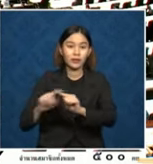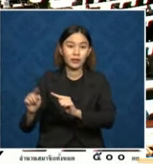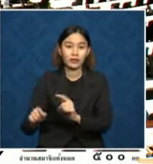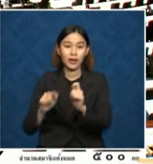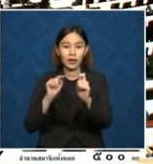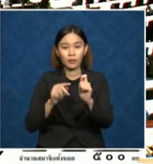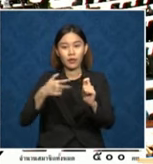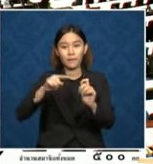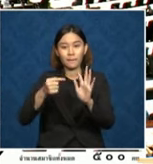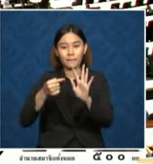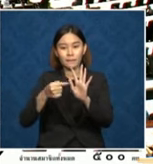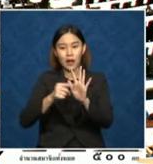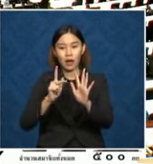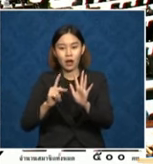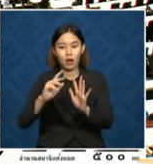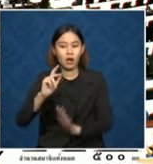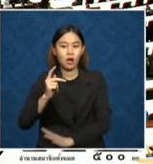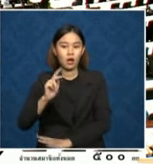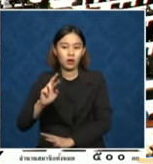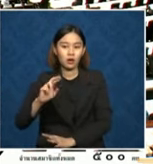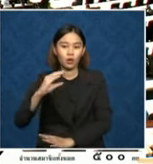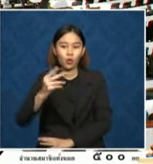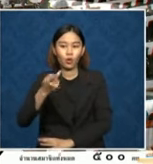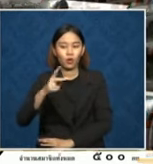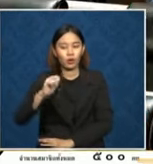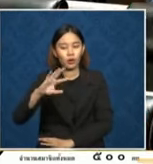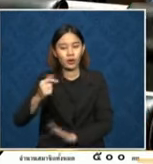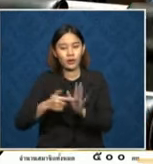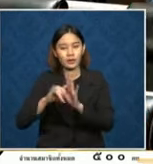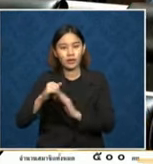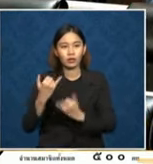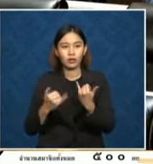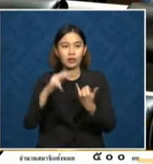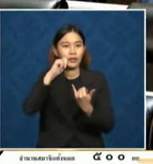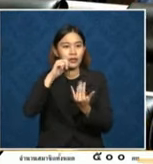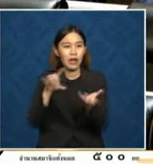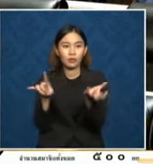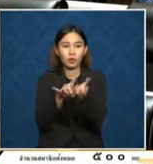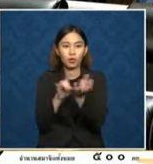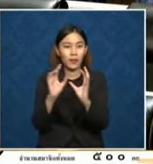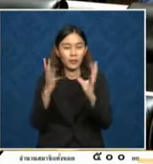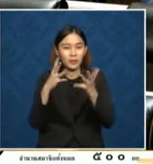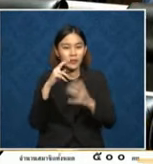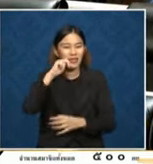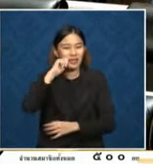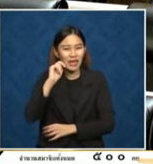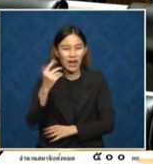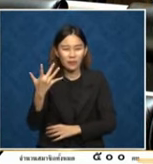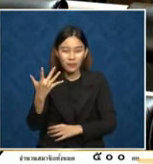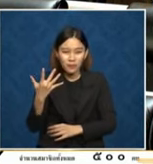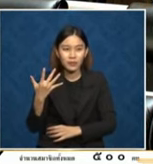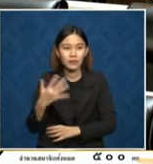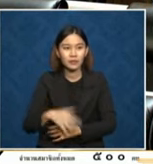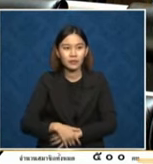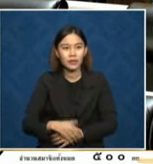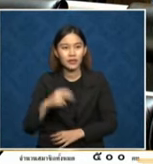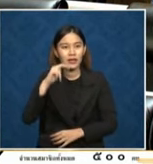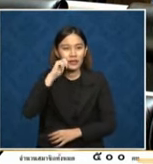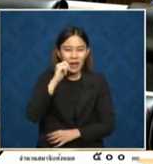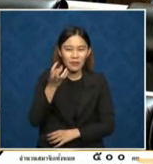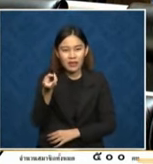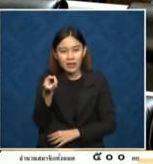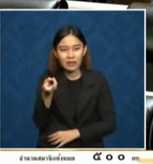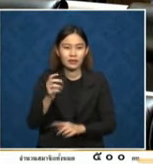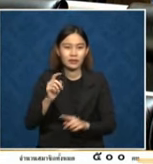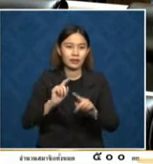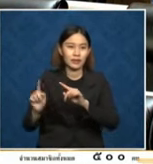ำเภอปากโคนชัยจังหวัดบุรีรัมย์นะครับว่าน้ำประปาไม่มีคุณภาพนะครับไม่ไหลก็ขุ่นข้นกระปิดกระปอยนะครับ